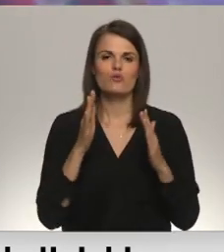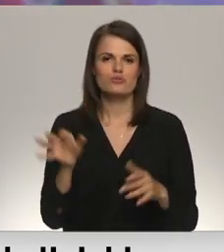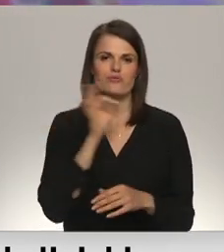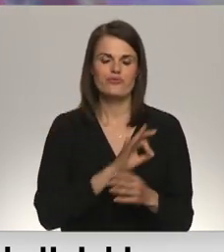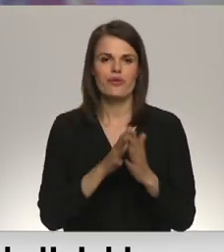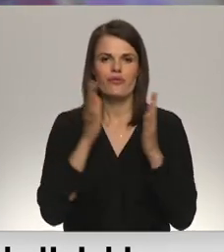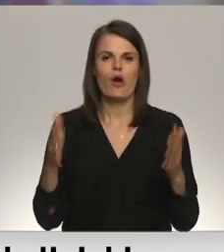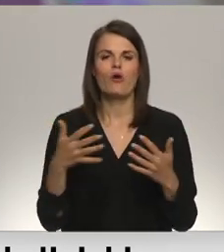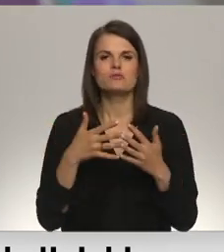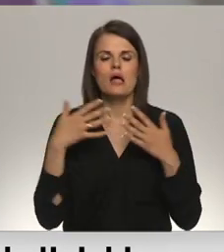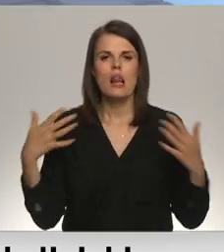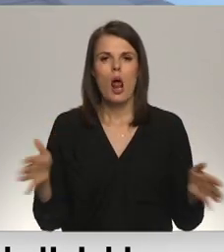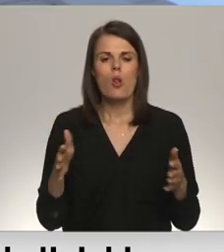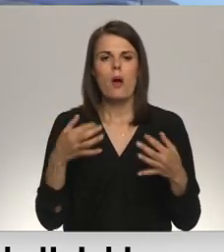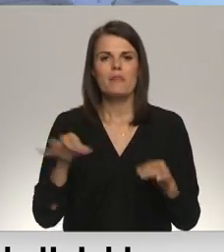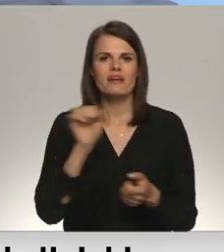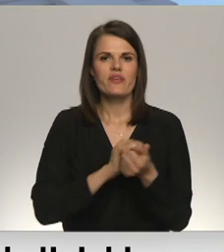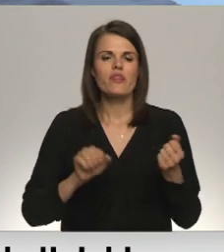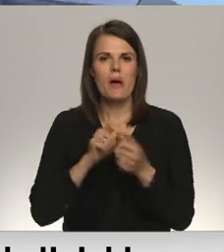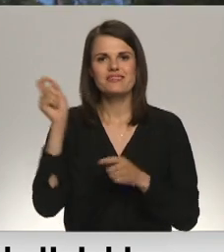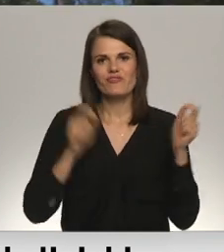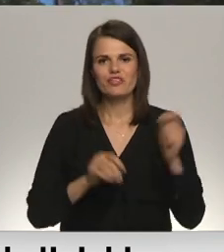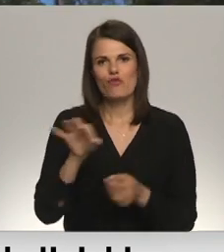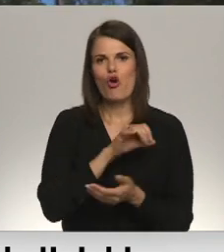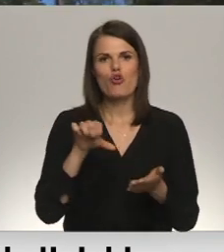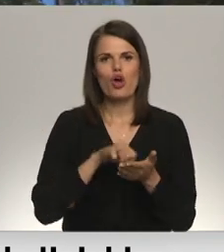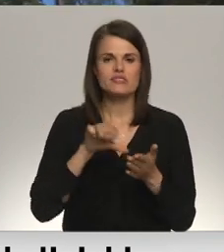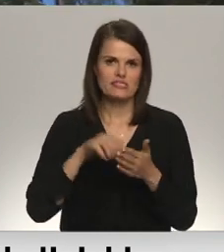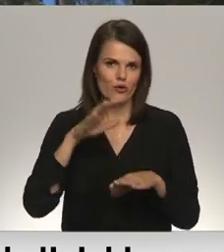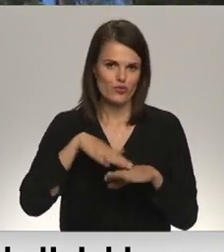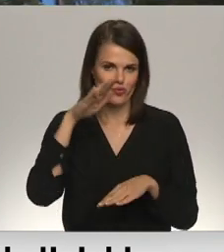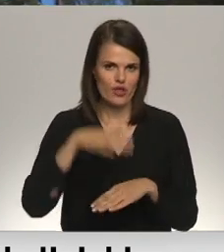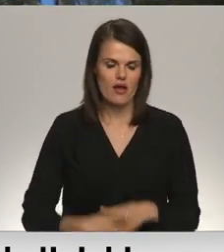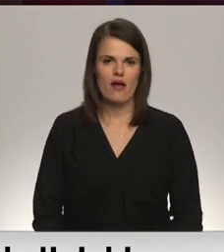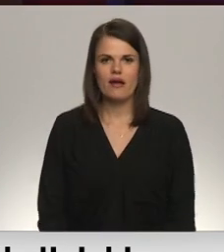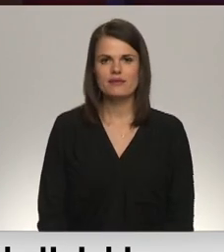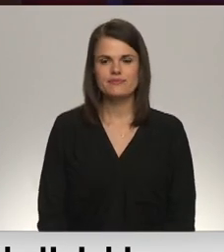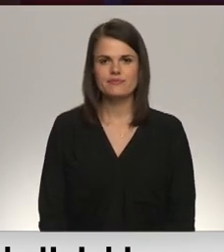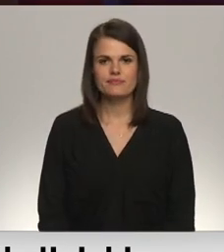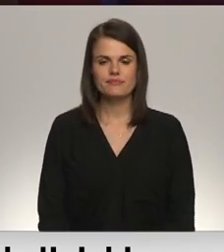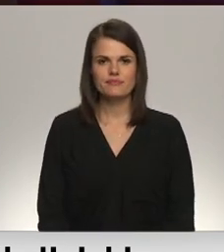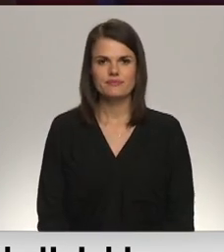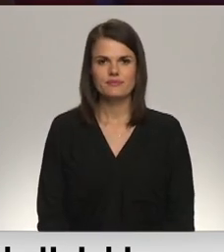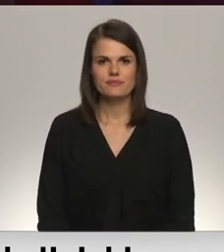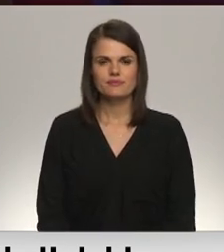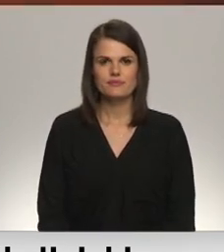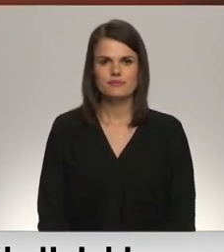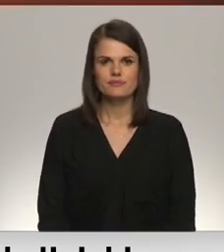daudzo lielo brīvdabas festivālu un koncertu dēļ. Diānā Boltiņa, Mikus Andersons, Zemgales reģionālā televīzija.